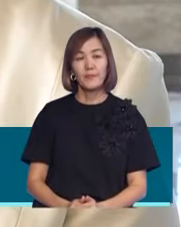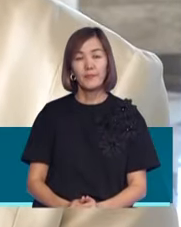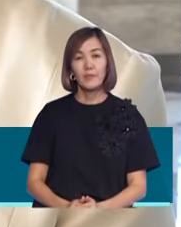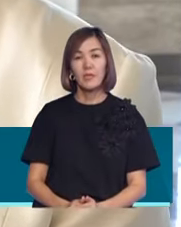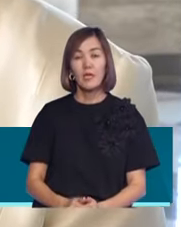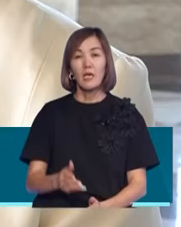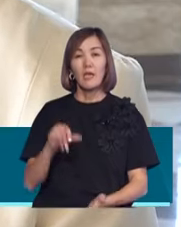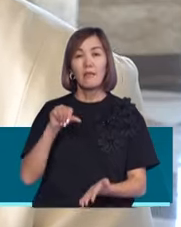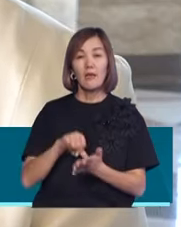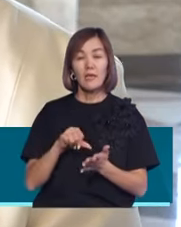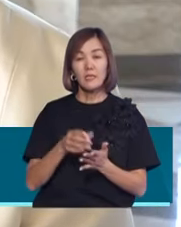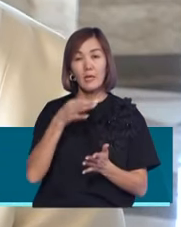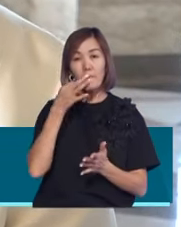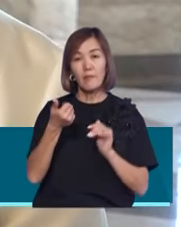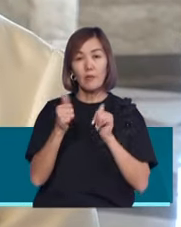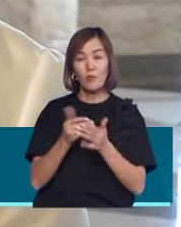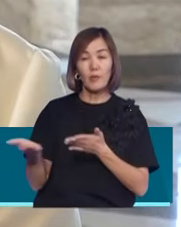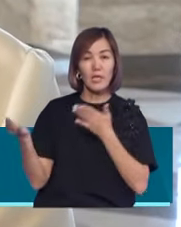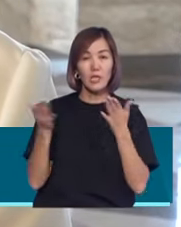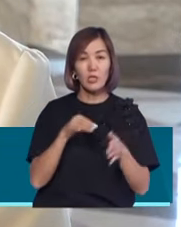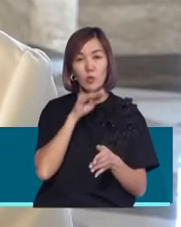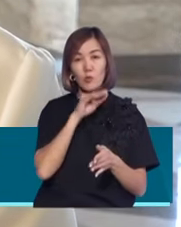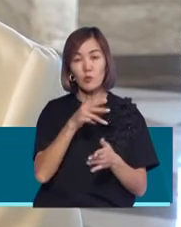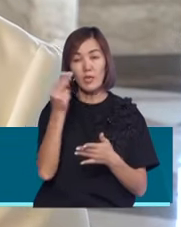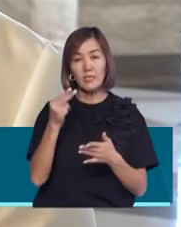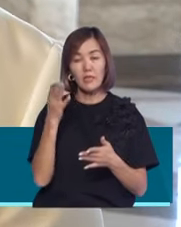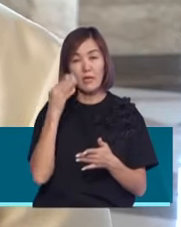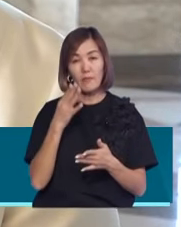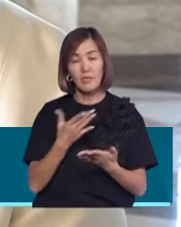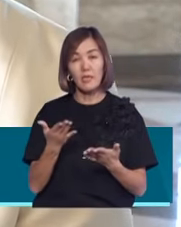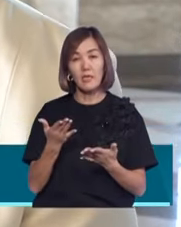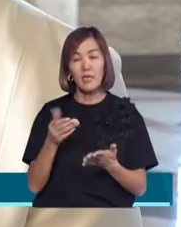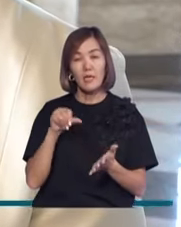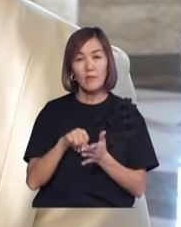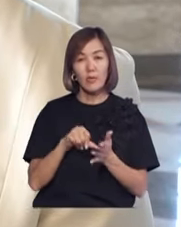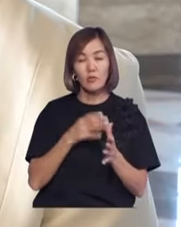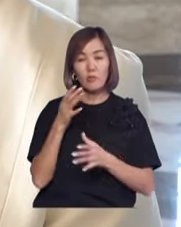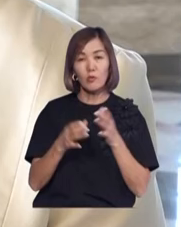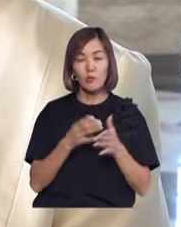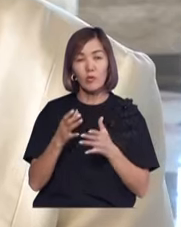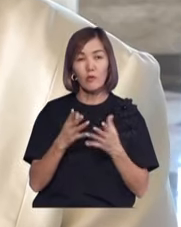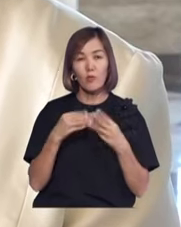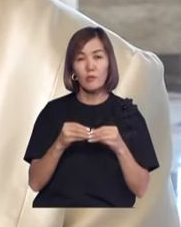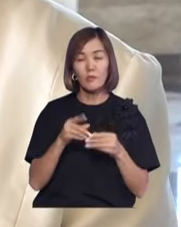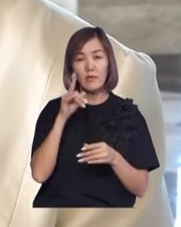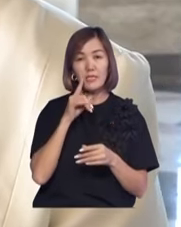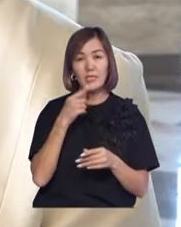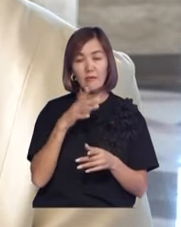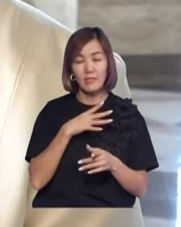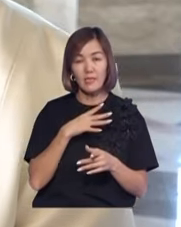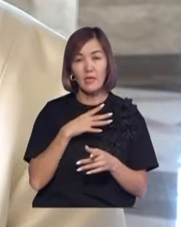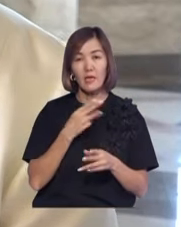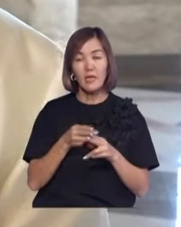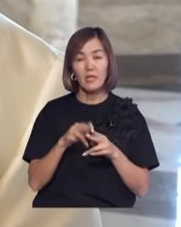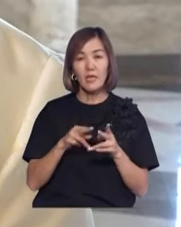На лекцию по обмену опытом приглашены ученые из Астаны и Алматы, а также представители Международного общества казахского языка. На